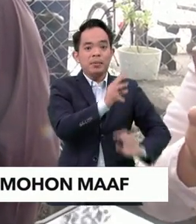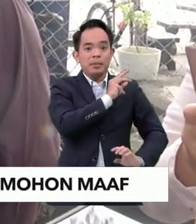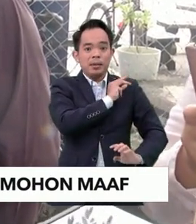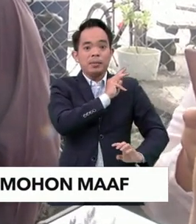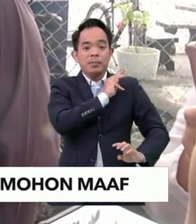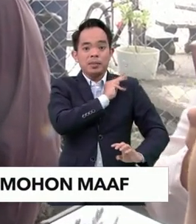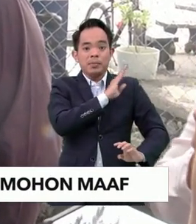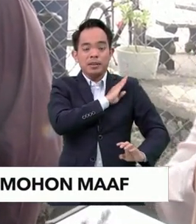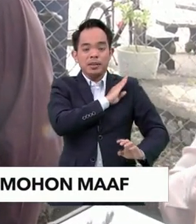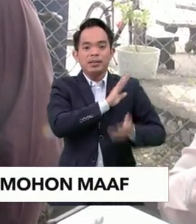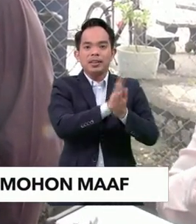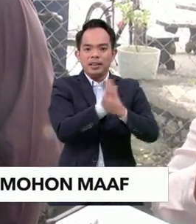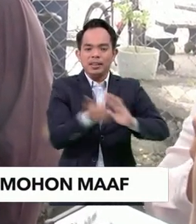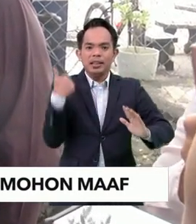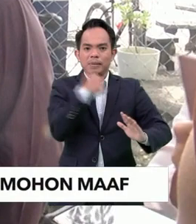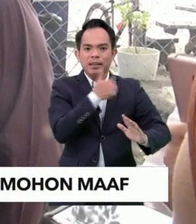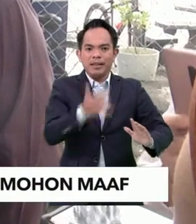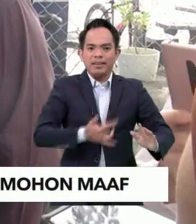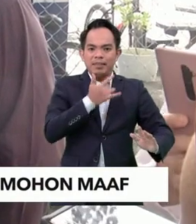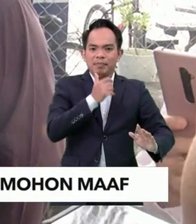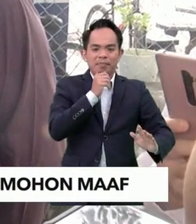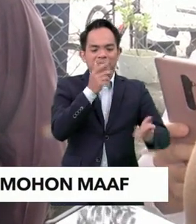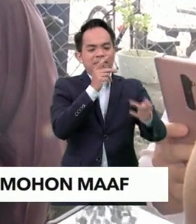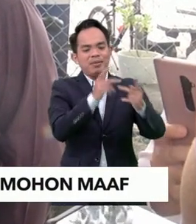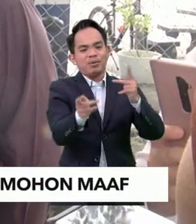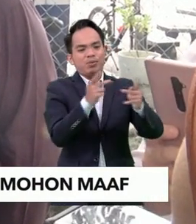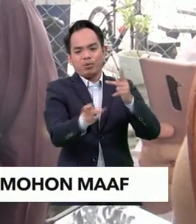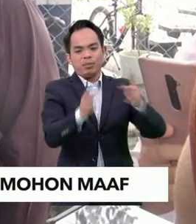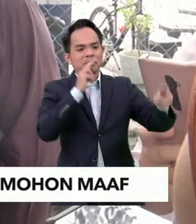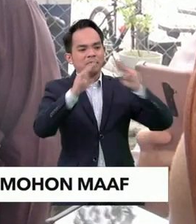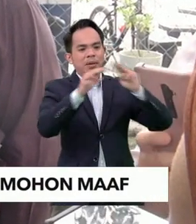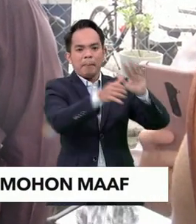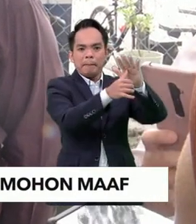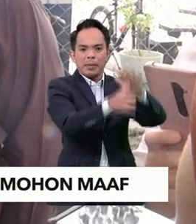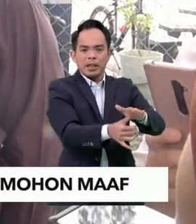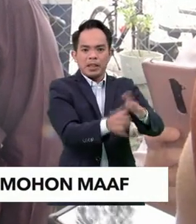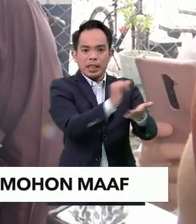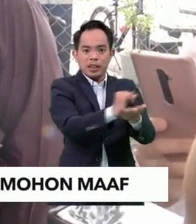satu kenyataan yang tidak wajar yang menghina